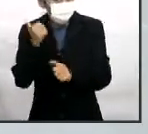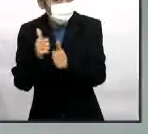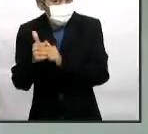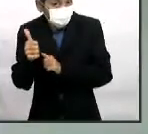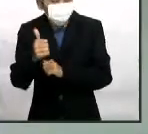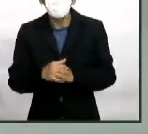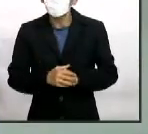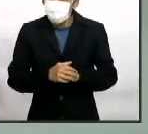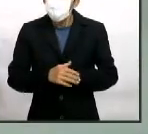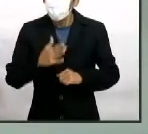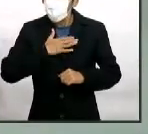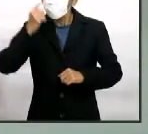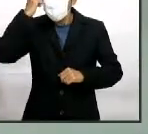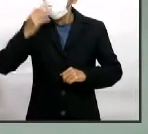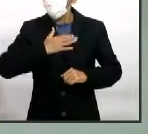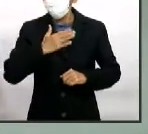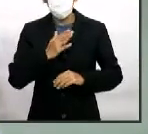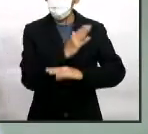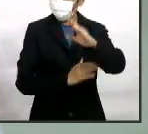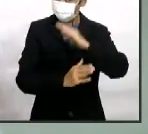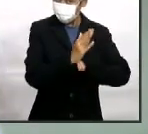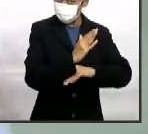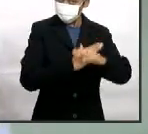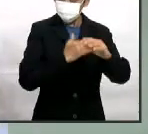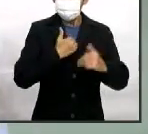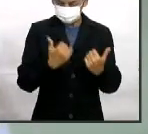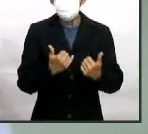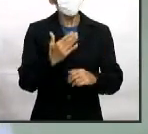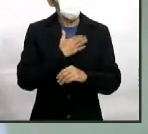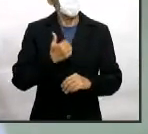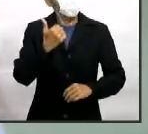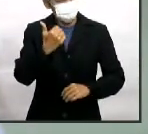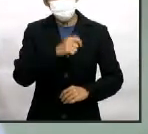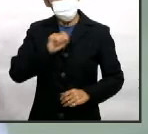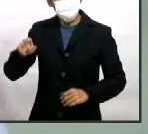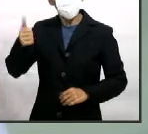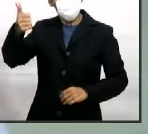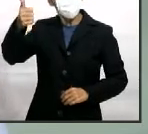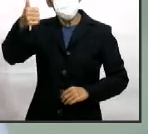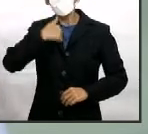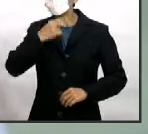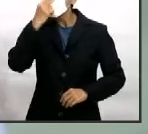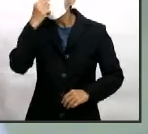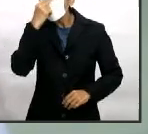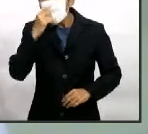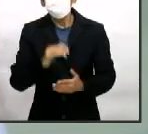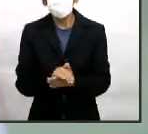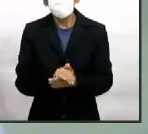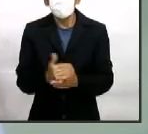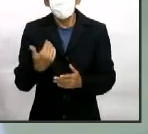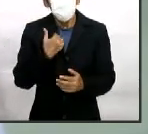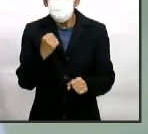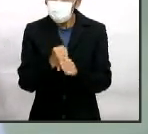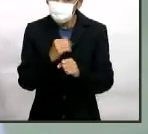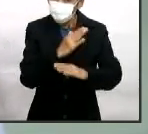ไหม เอาจริงๆนะผมว่าถ้าเป็นคนพิการนะตอนนี้ผมว่าจริงๆมีโอกาสดีกว่าคนปกตินะถ้าเรามองถ้ามองจริงคุณมี